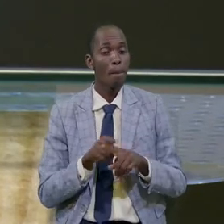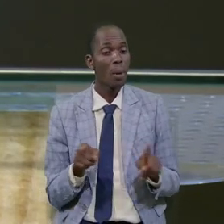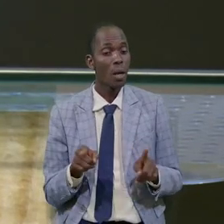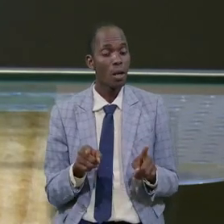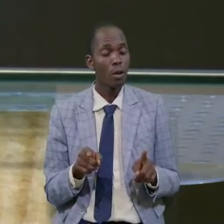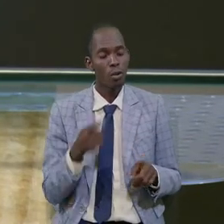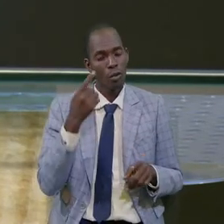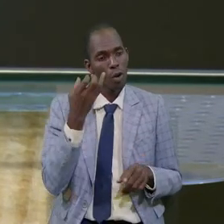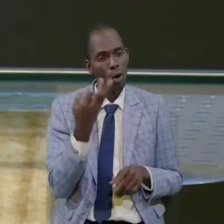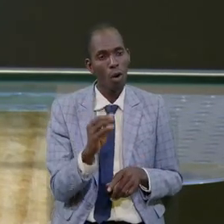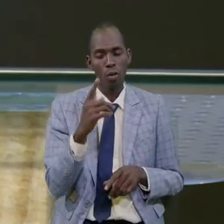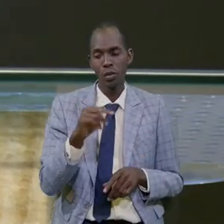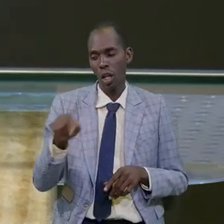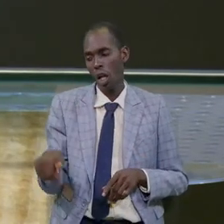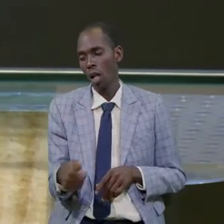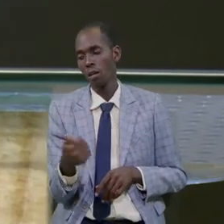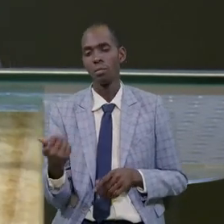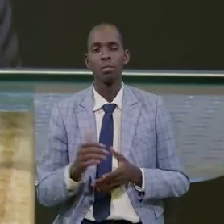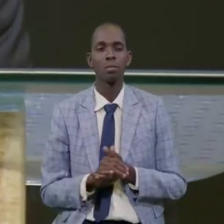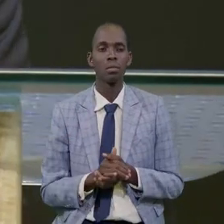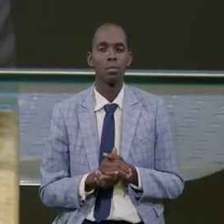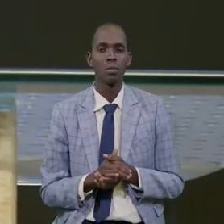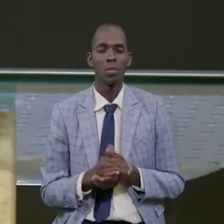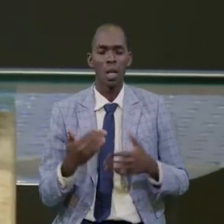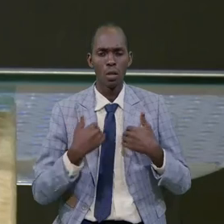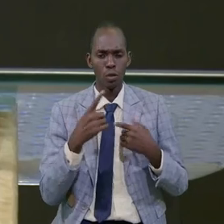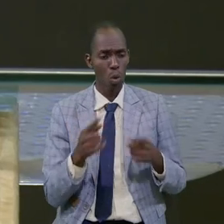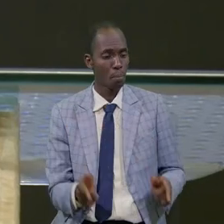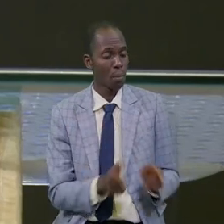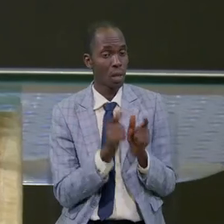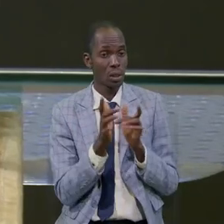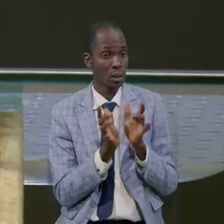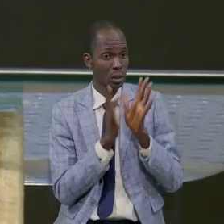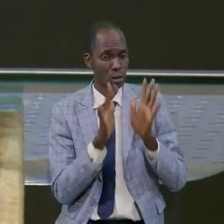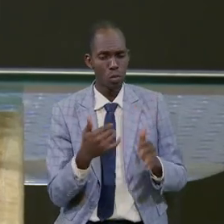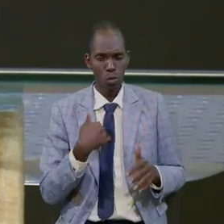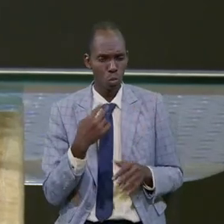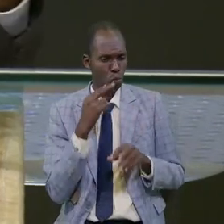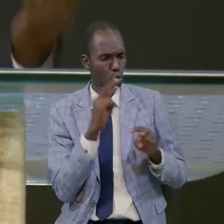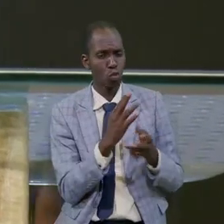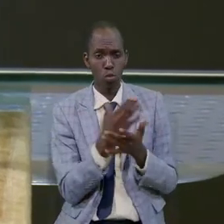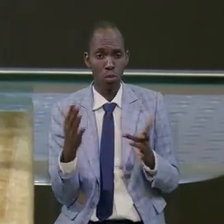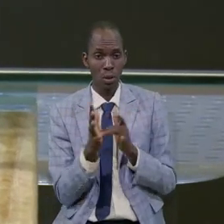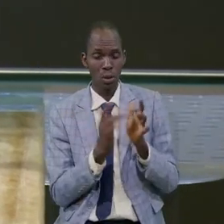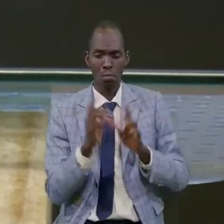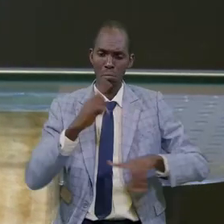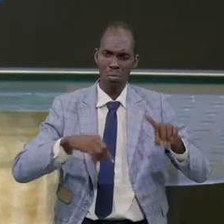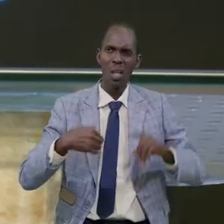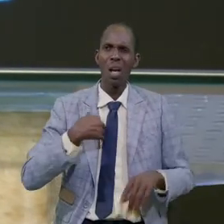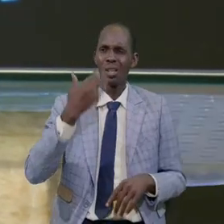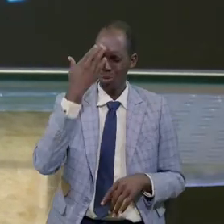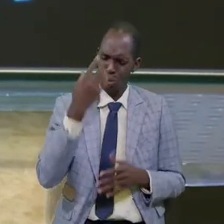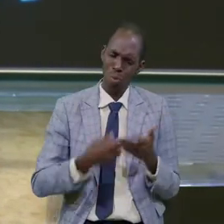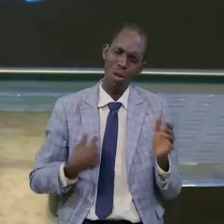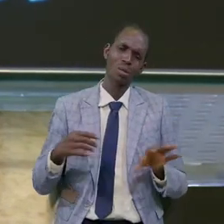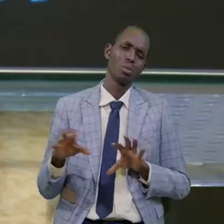Mais de celle de l'autre. Avez-vous rencontré des croyants? Vous avez-vous écouté des croyants qui disent